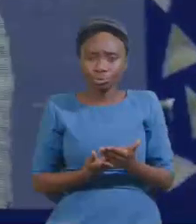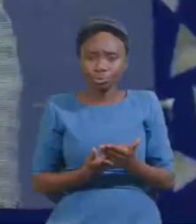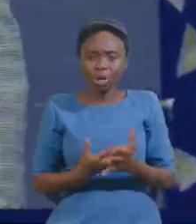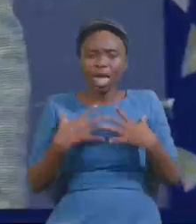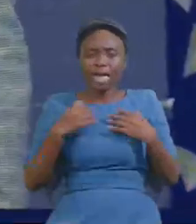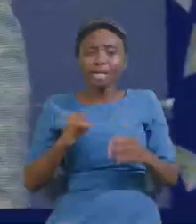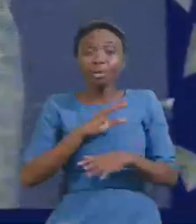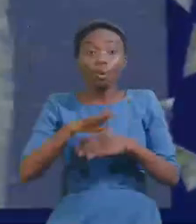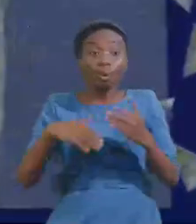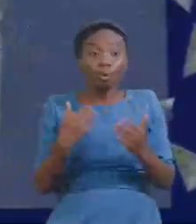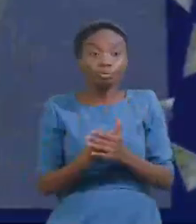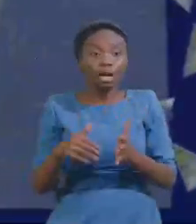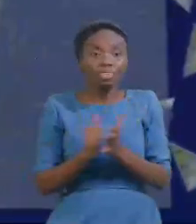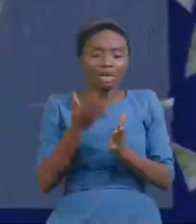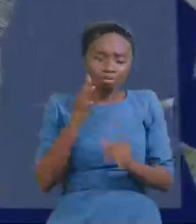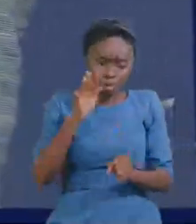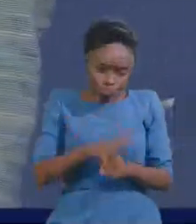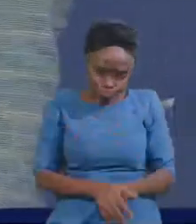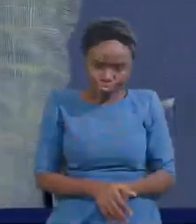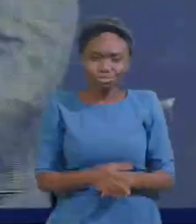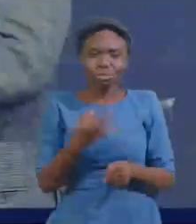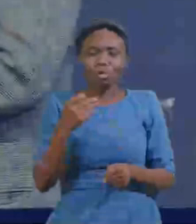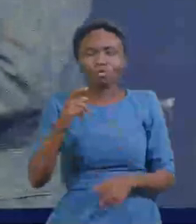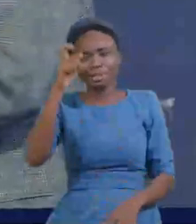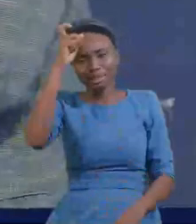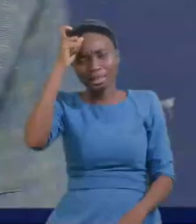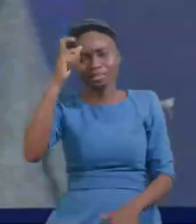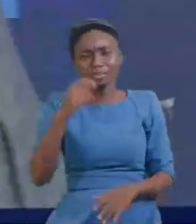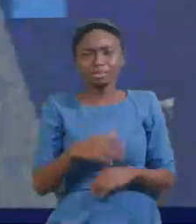Il allait de lui en lui faisant du bien.